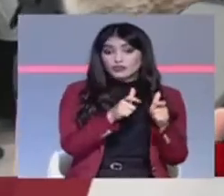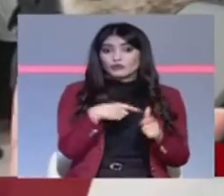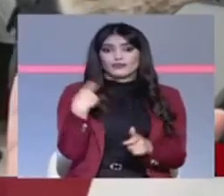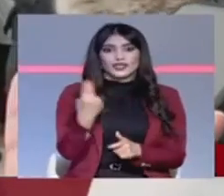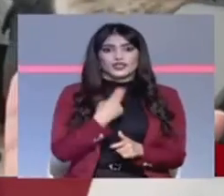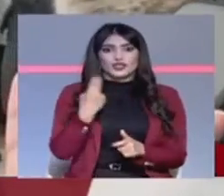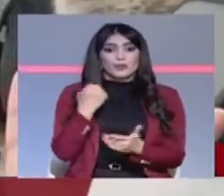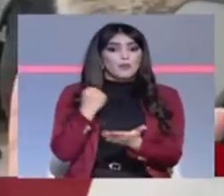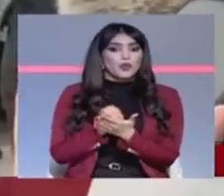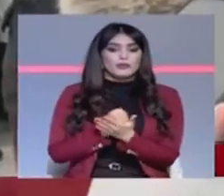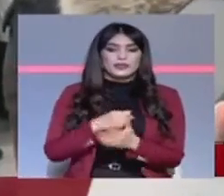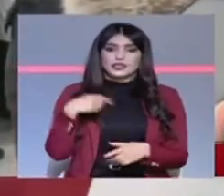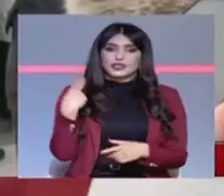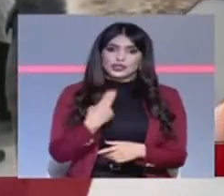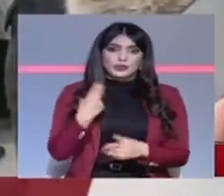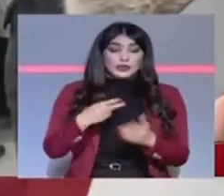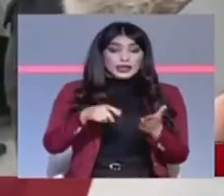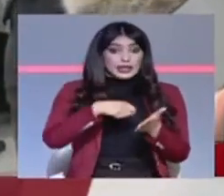تناولنا